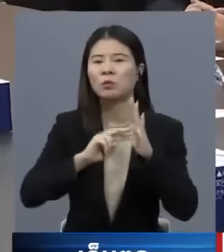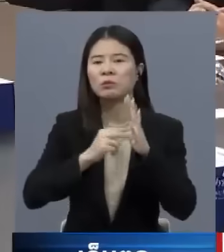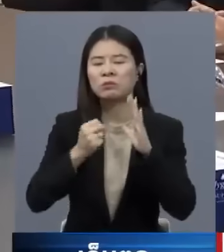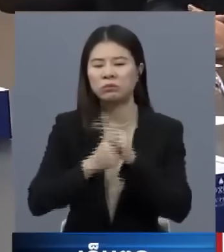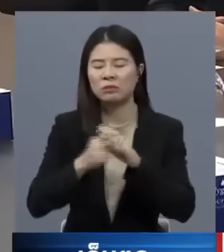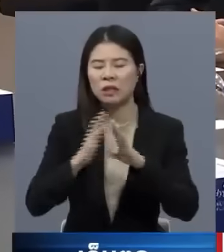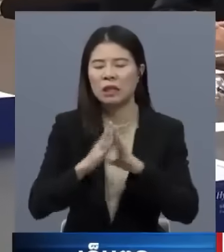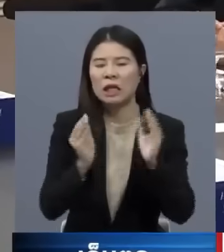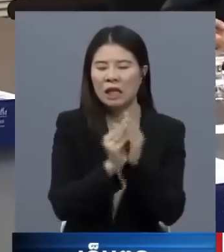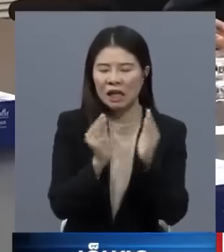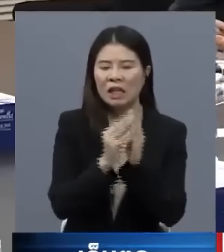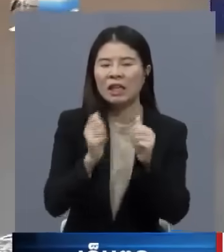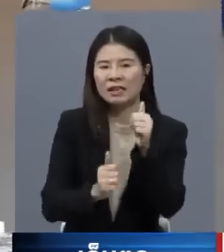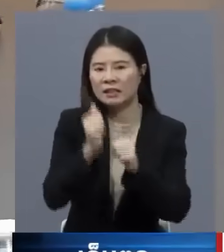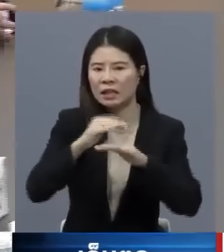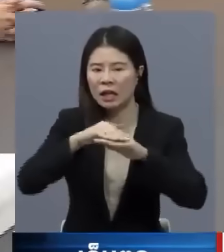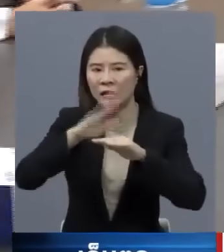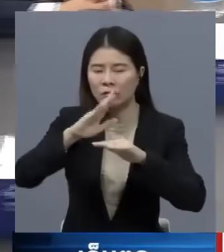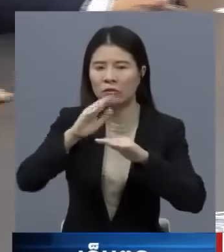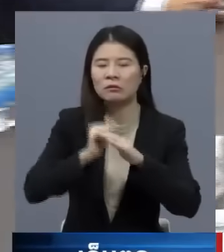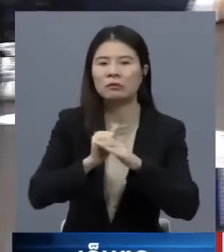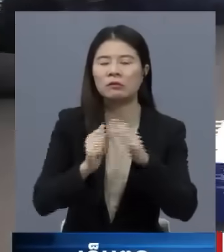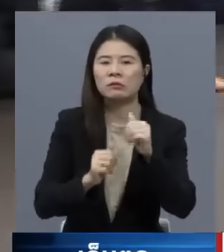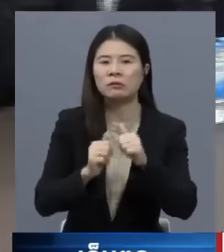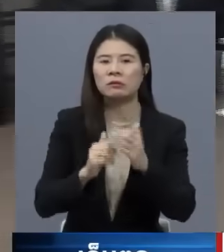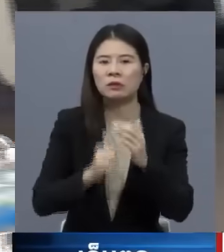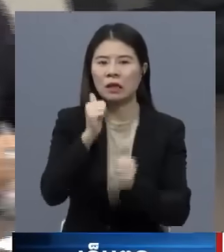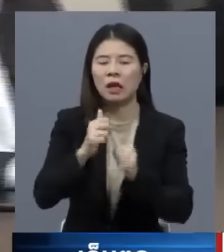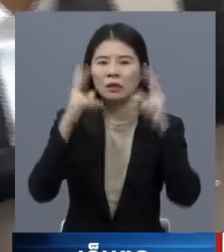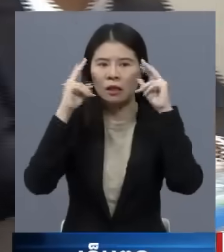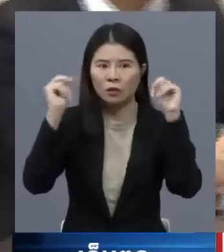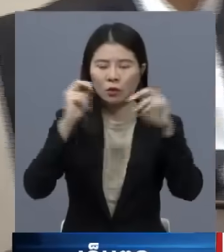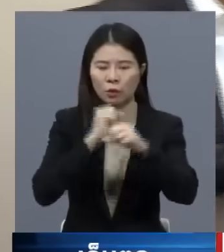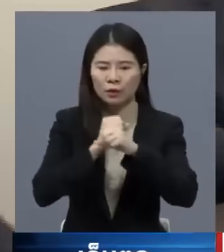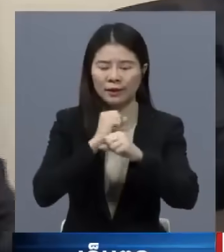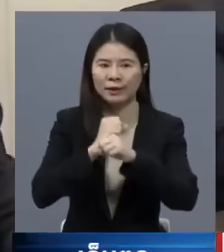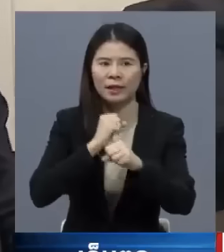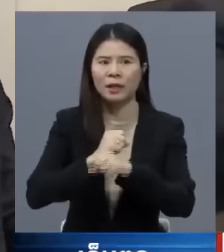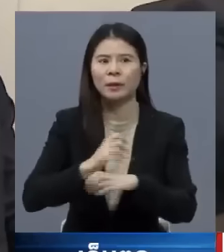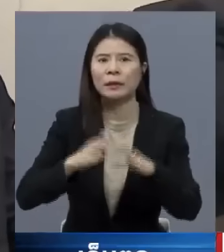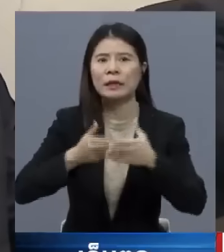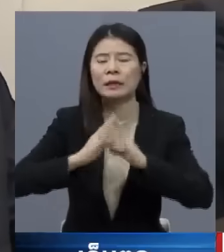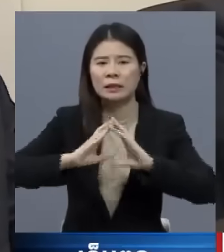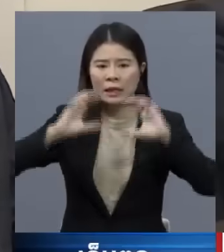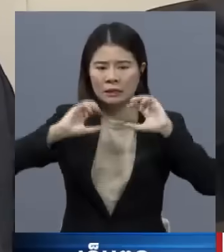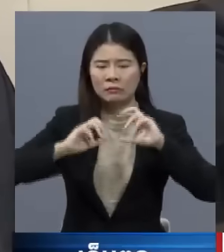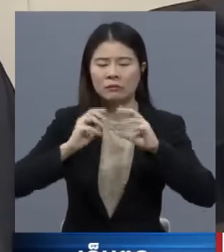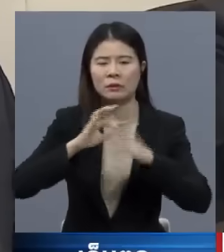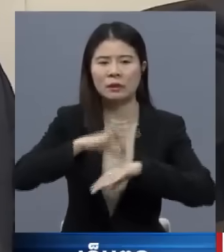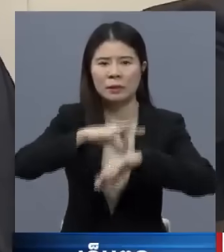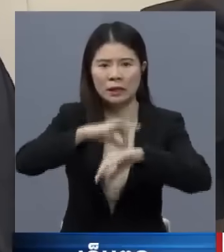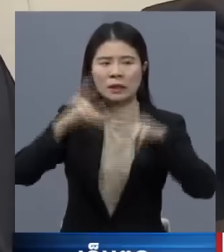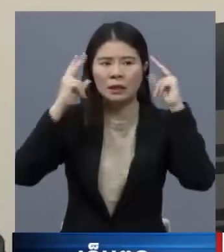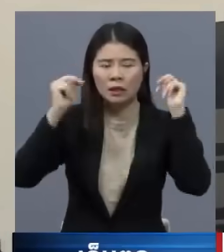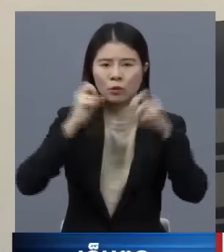ที่ประชุมสภาผู้แทนราษฎรแล้วก็สามารถขับเคลื่อนงานในสภาได้ทีนี้เมื่อรวมกันได้มากขนาดนี้แล้ว